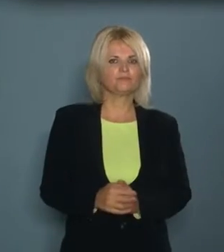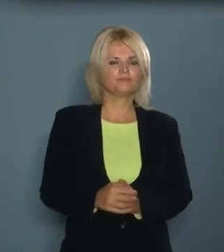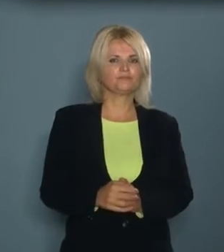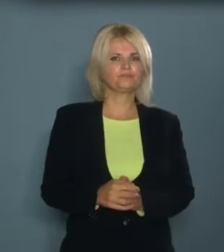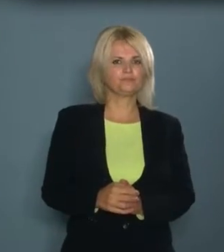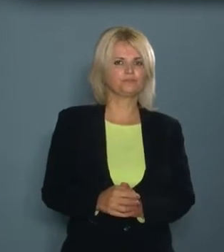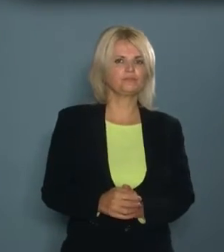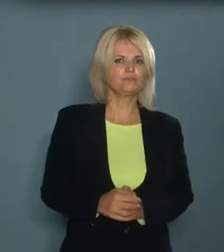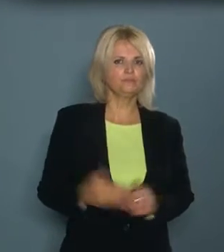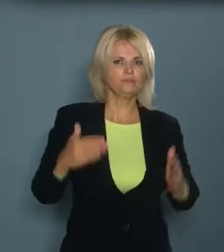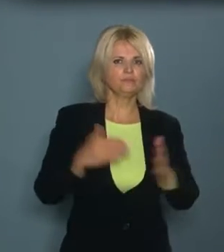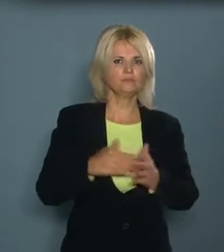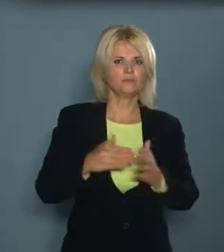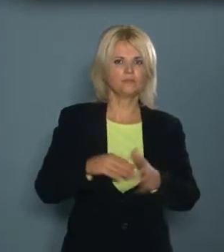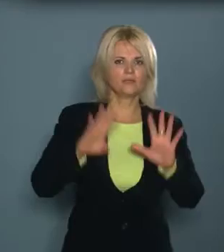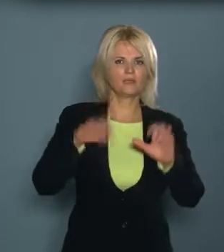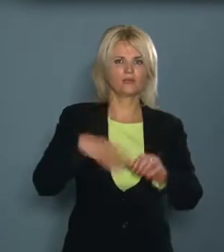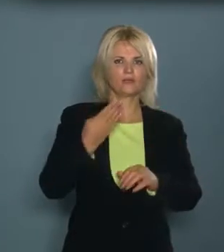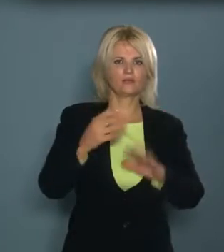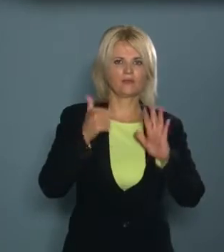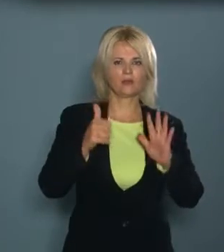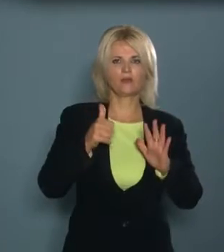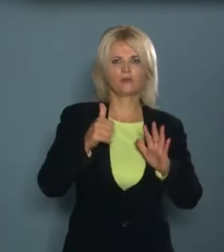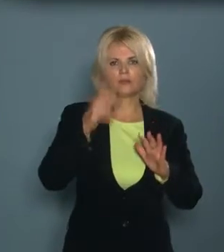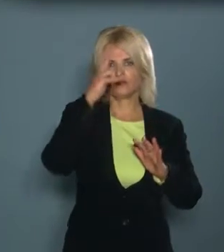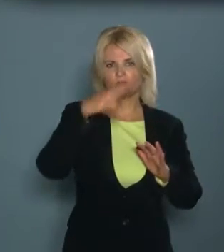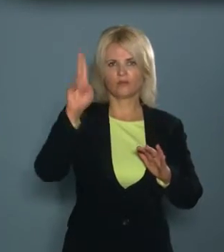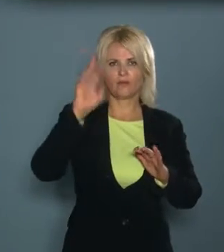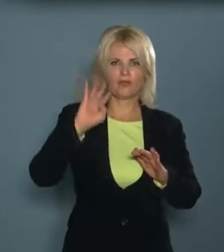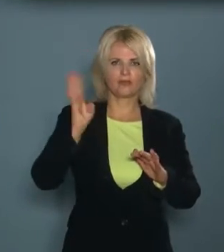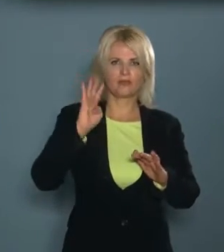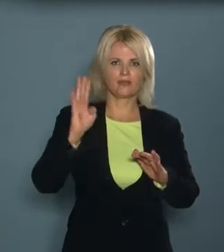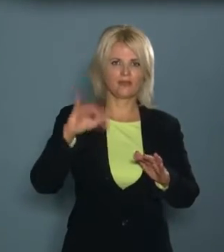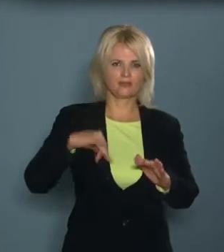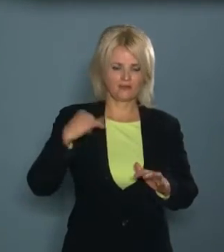levő területen 1956. november 4-én délelőtt.